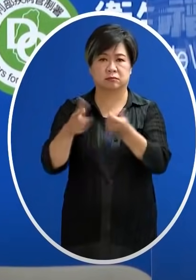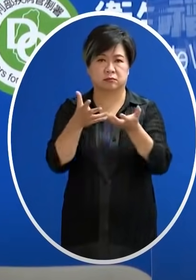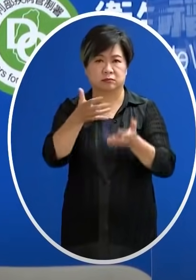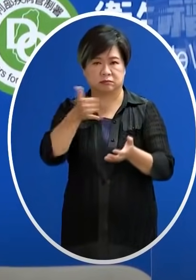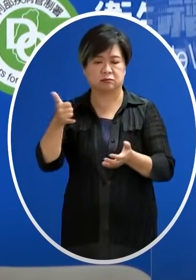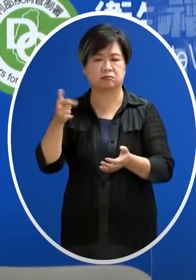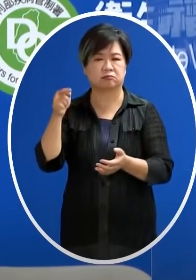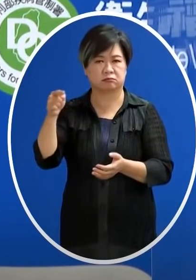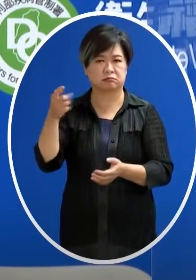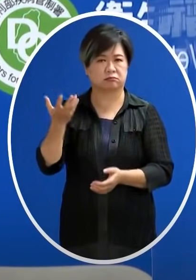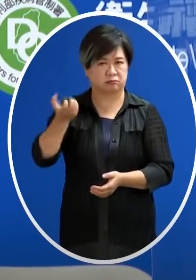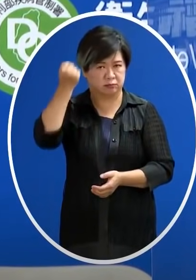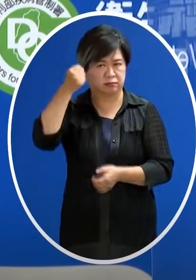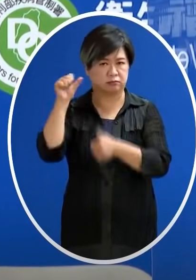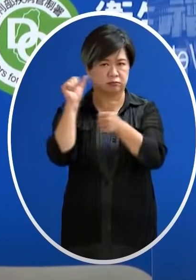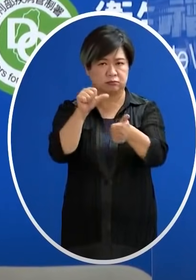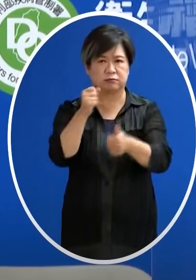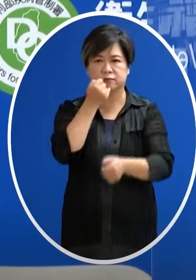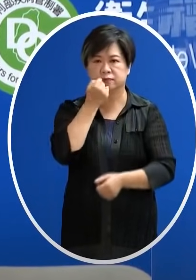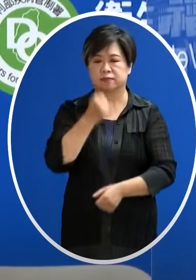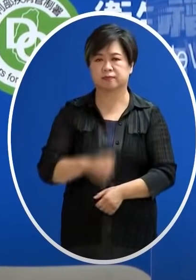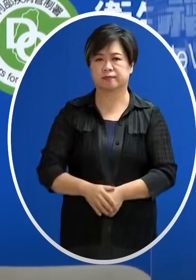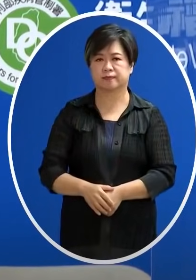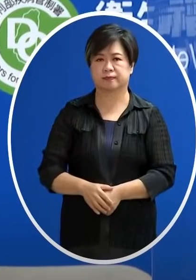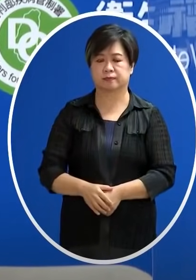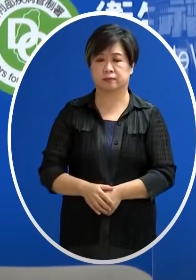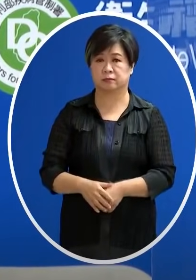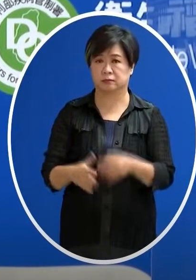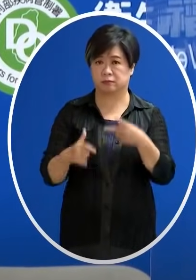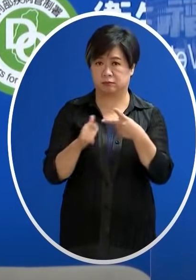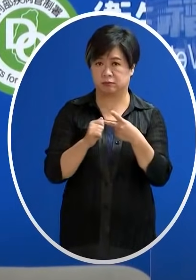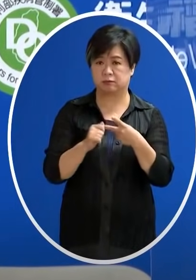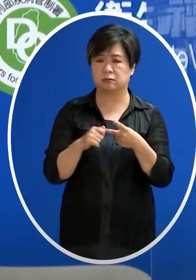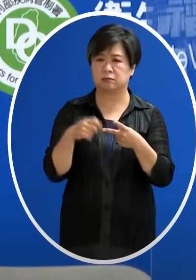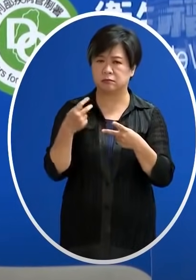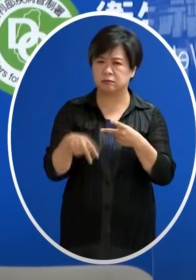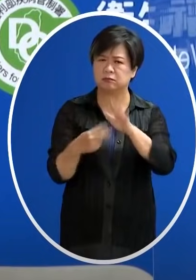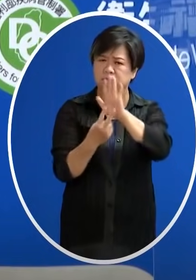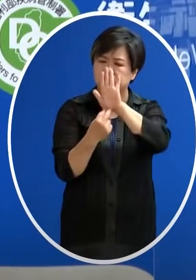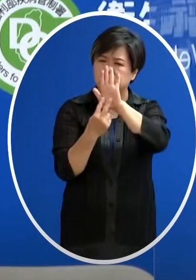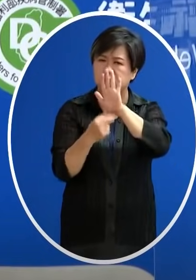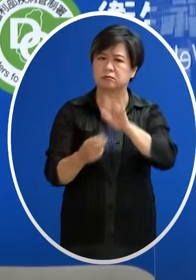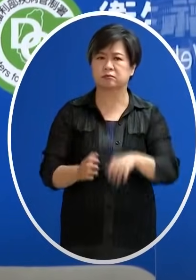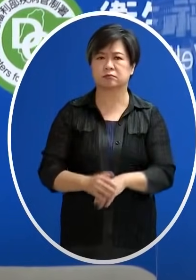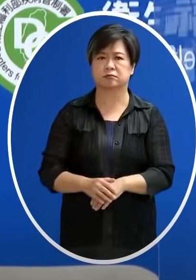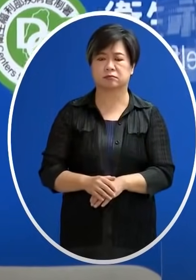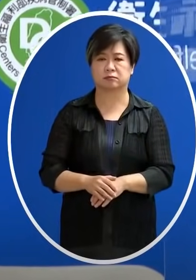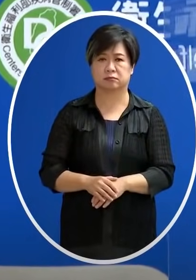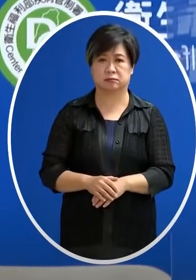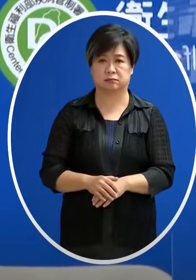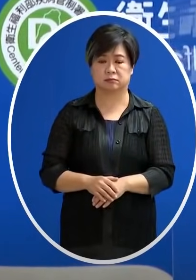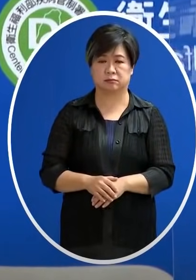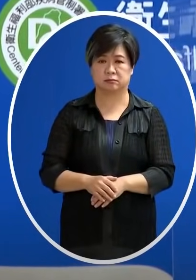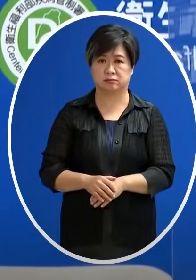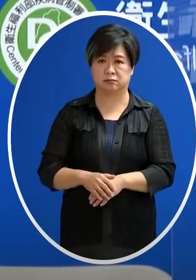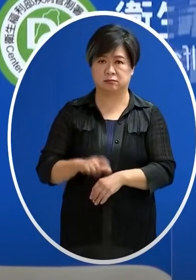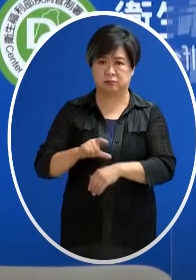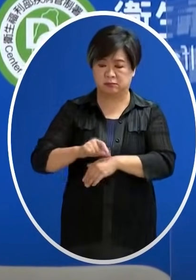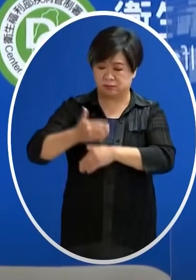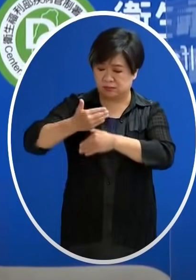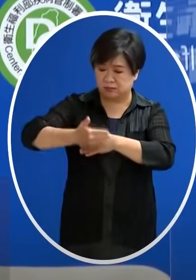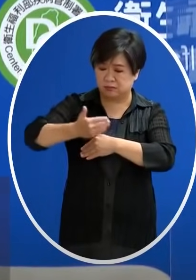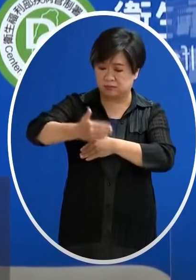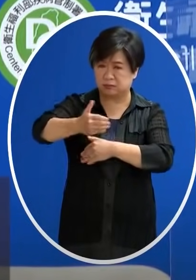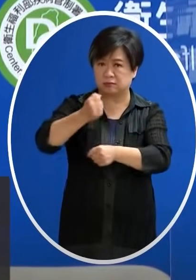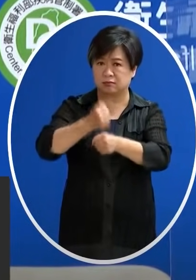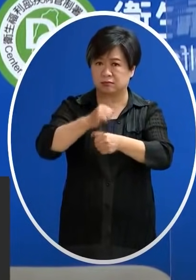哈才有这个权力来做。那第二，我这样再三解释，当然对于每一个阶段要实施的措